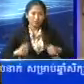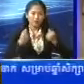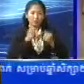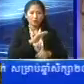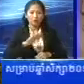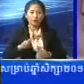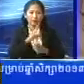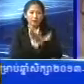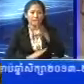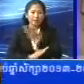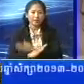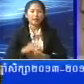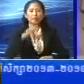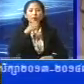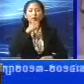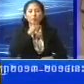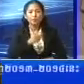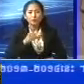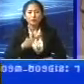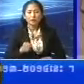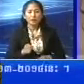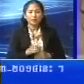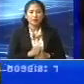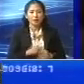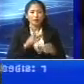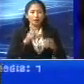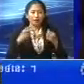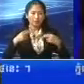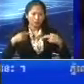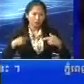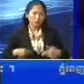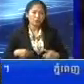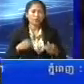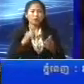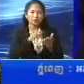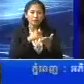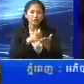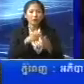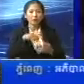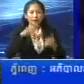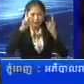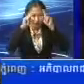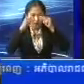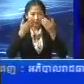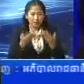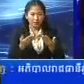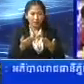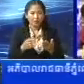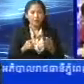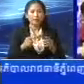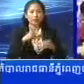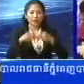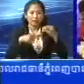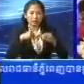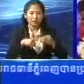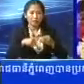នពិការនិងមនុស្សចាស់ដែលជាក្រុមជនងាយរងគ្រោះបំផុតនៅក្នុងសង្គមអាយដាមបានគូបញ្ជាក់ថាបញ្ហាទាំងនេះត្រូវបានផ្ដល់អាទិភាព